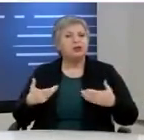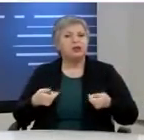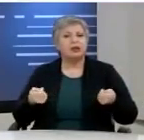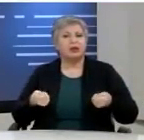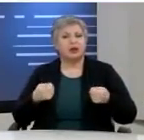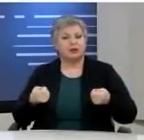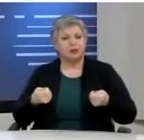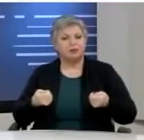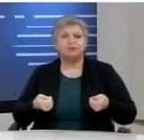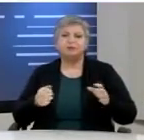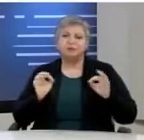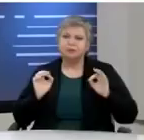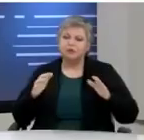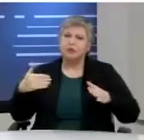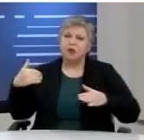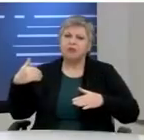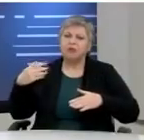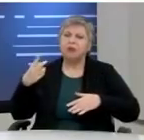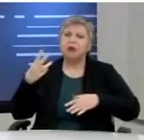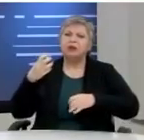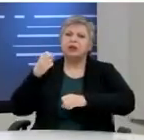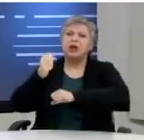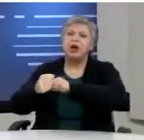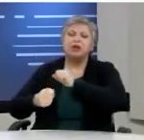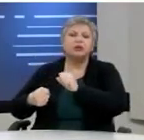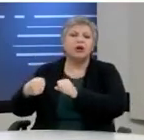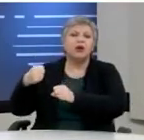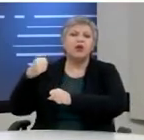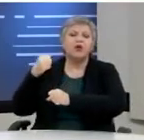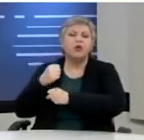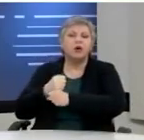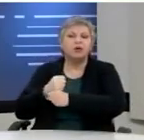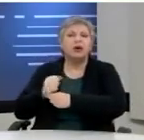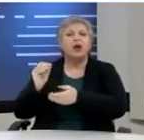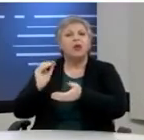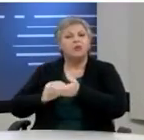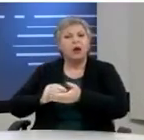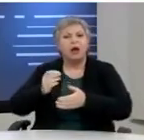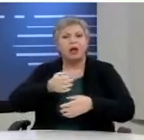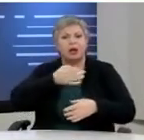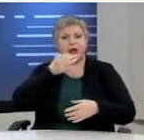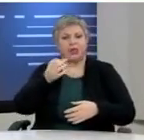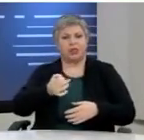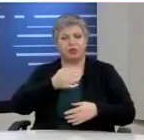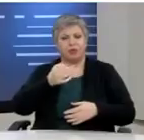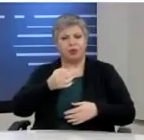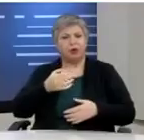και βεβαίως όλα αυτά τα χρόνια, τα 30 σχεδόν χρόνια, επαναλαμβάνω, είχαμε αυτόν